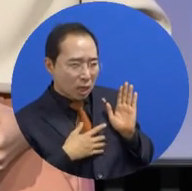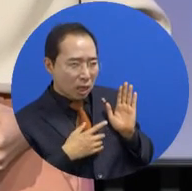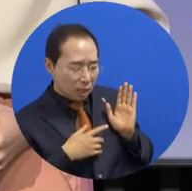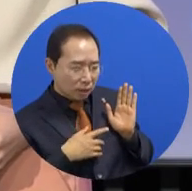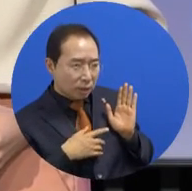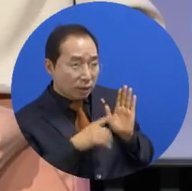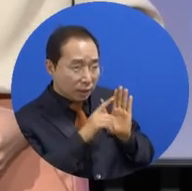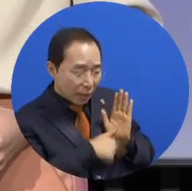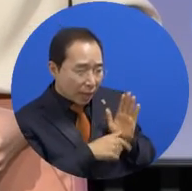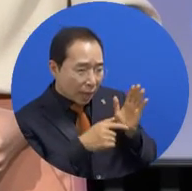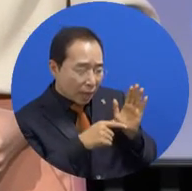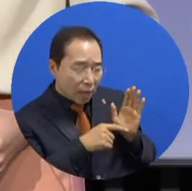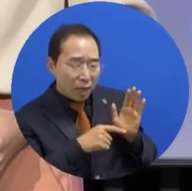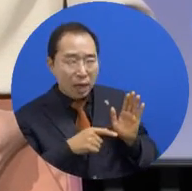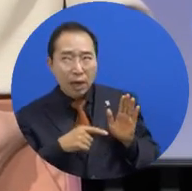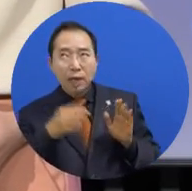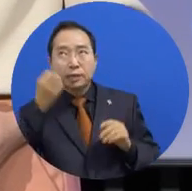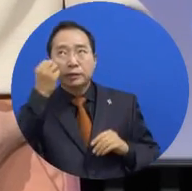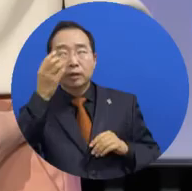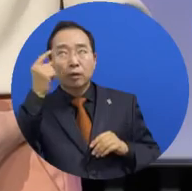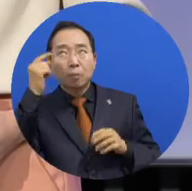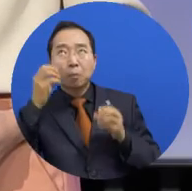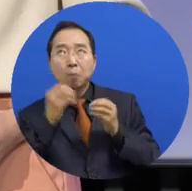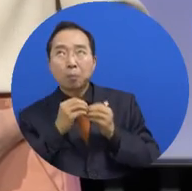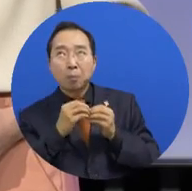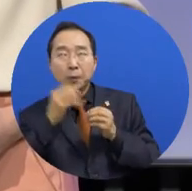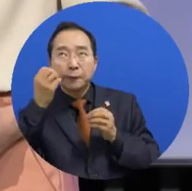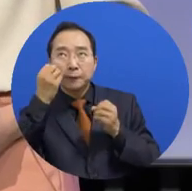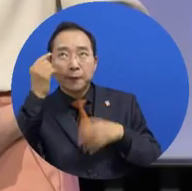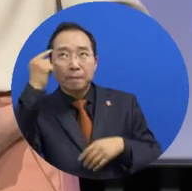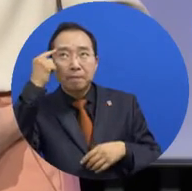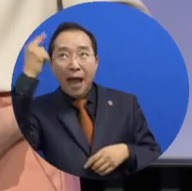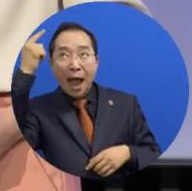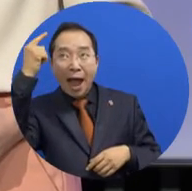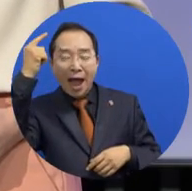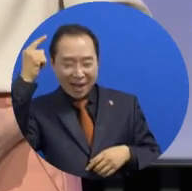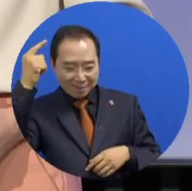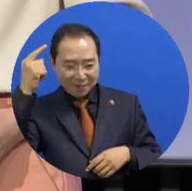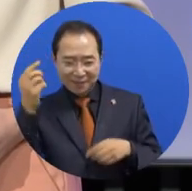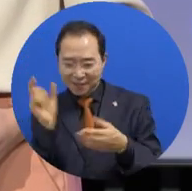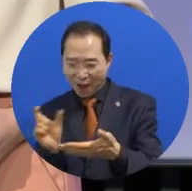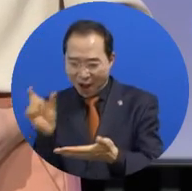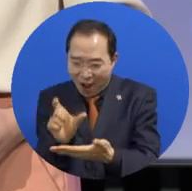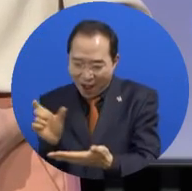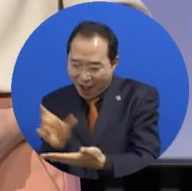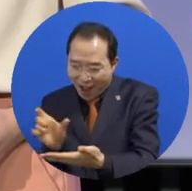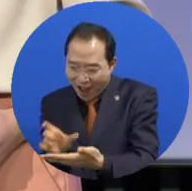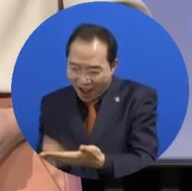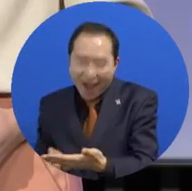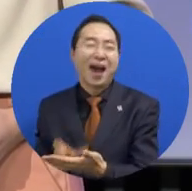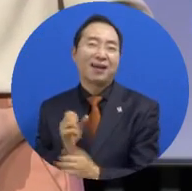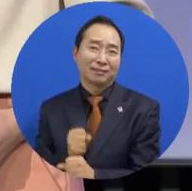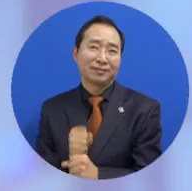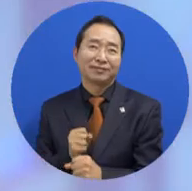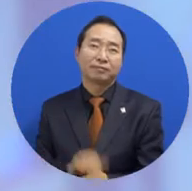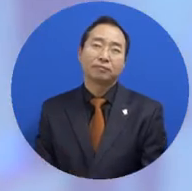순간에 그 새로운 문장이 떠올라요. 그럼 그걸 이제 이렇게 밟아가는